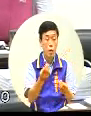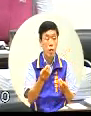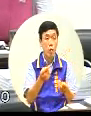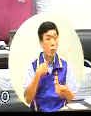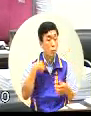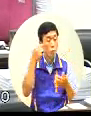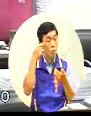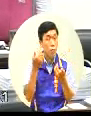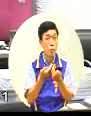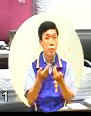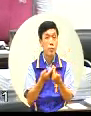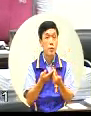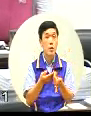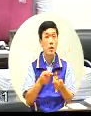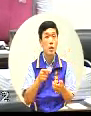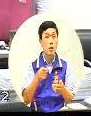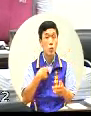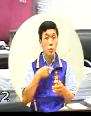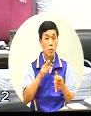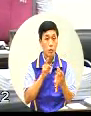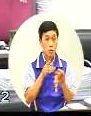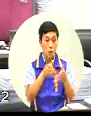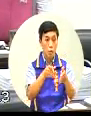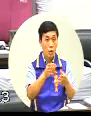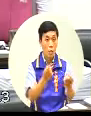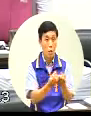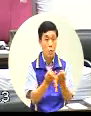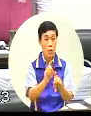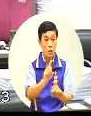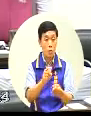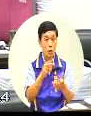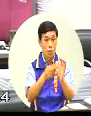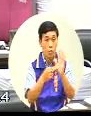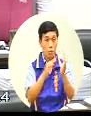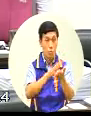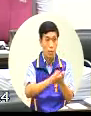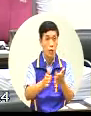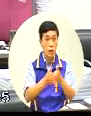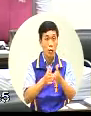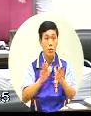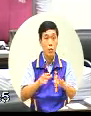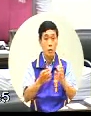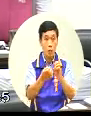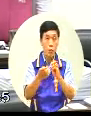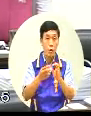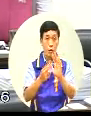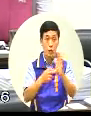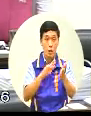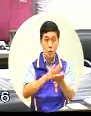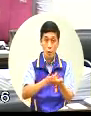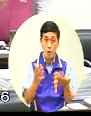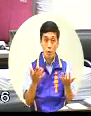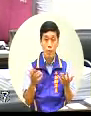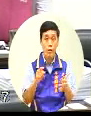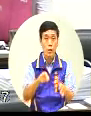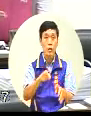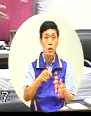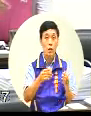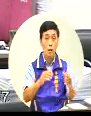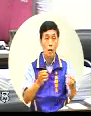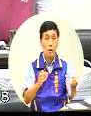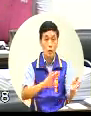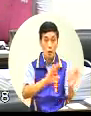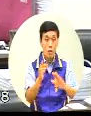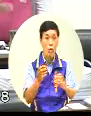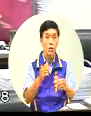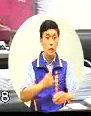是因为既有的事实我们必须要去面对解决，我们现在是要讲怎么去解决，因为这已经是事实了。我相信我们都一直希